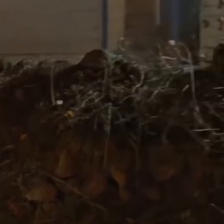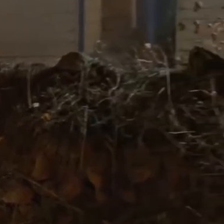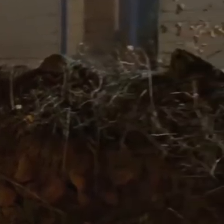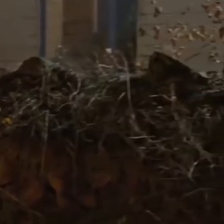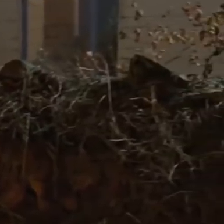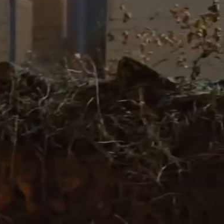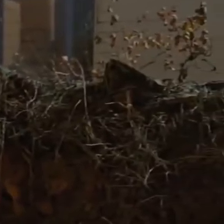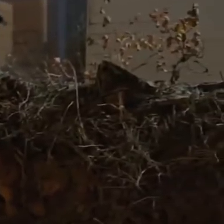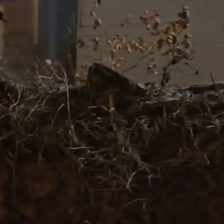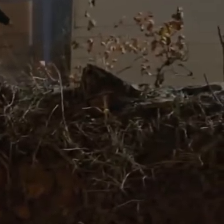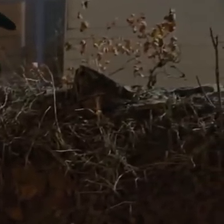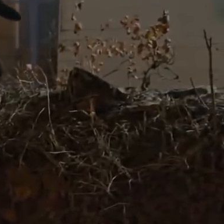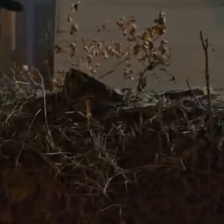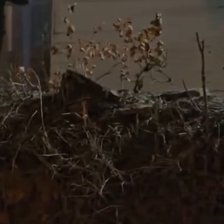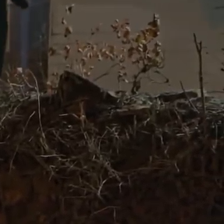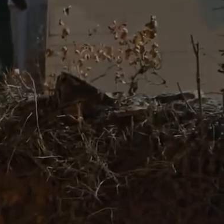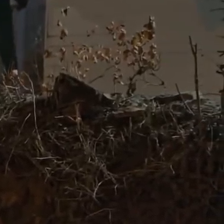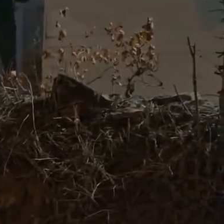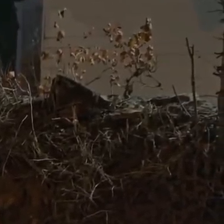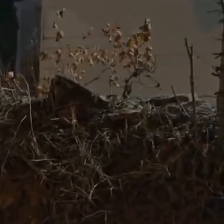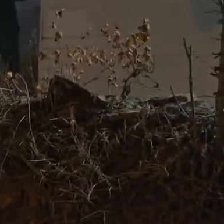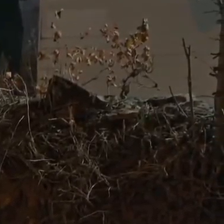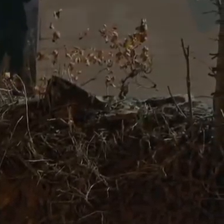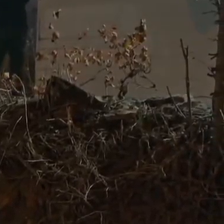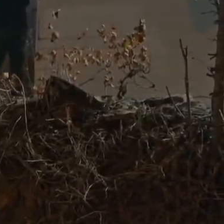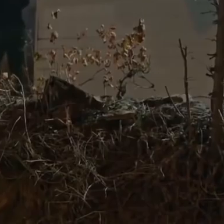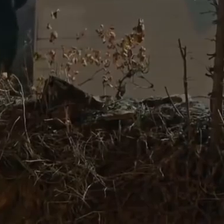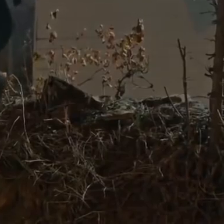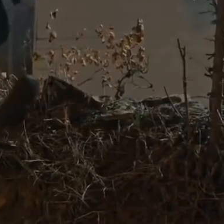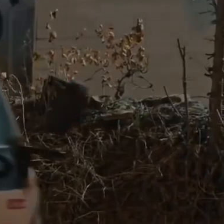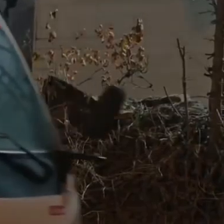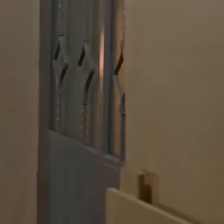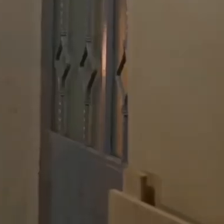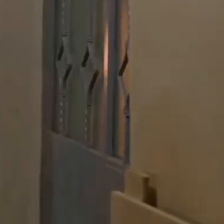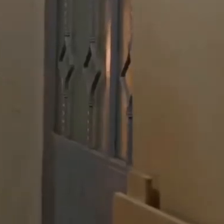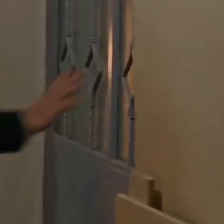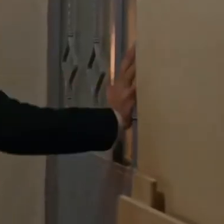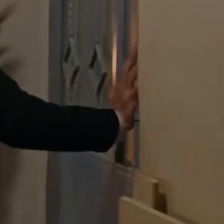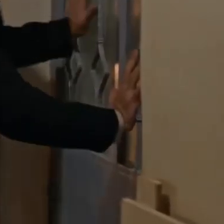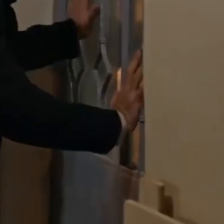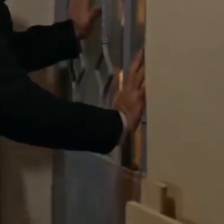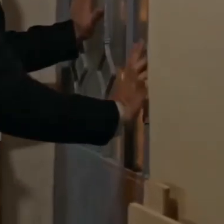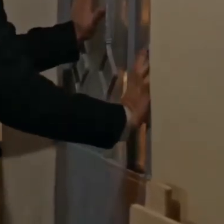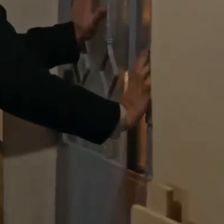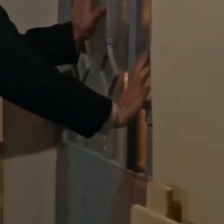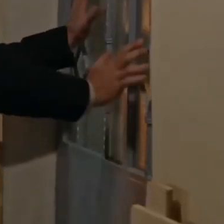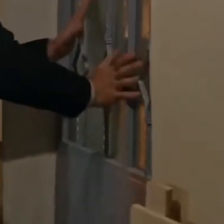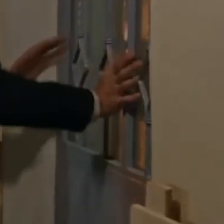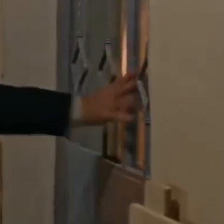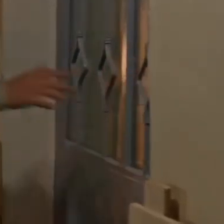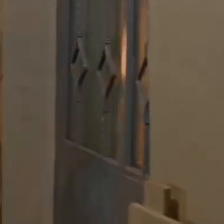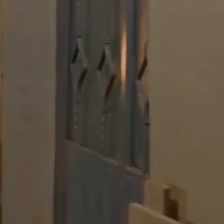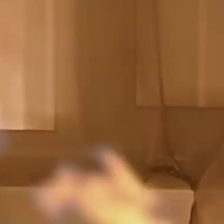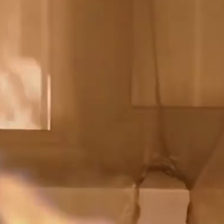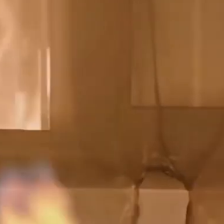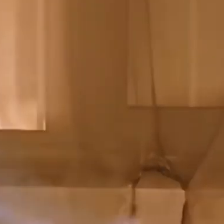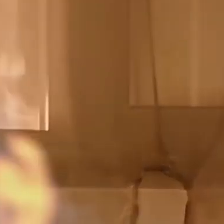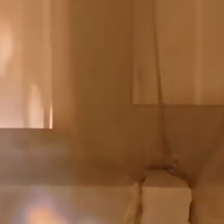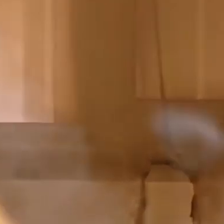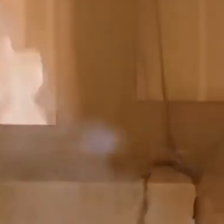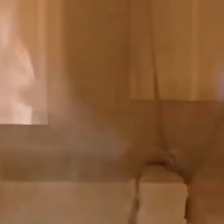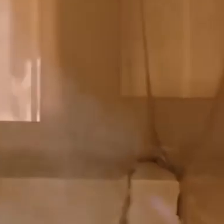Alevler evin yanına da sıçramış. Kamyonet kendi kendine yokuş aşağı hareket etti. İbrahim farkında değil. Evin dış